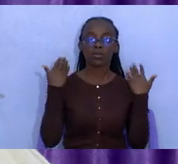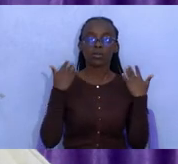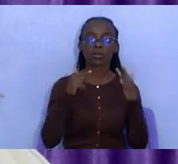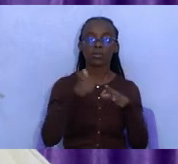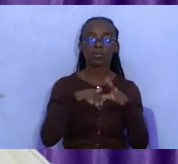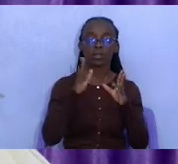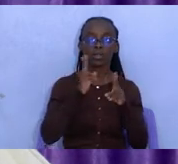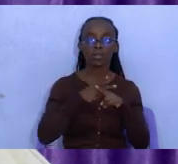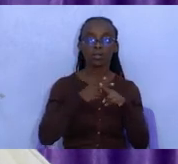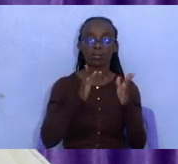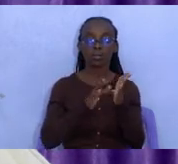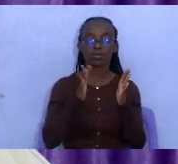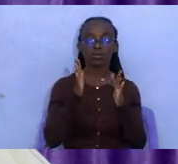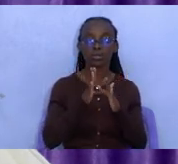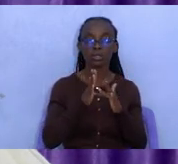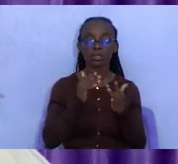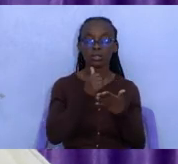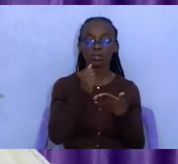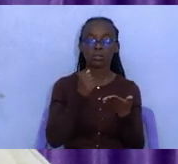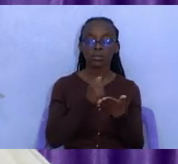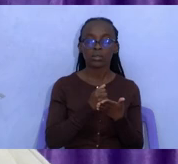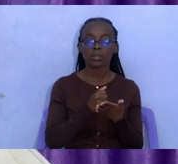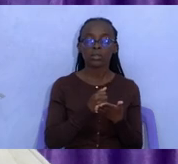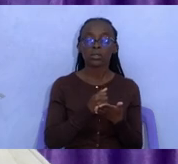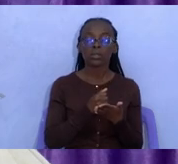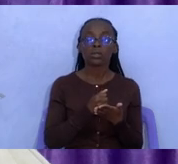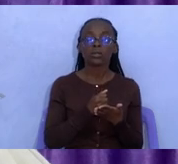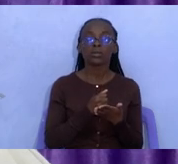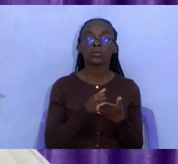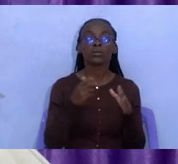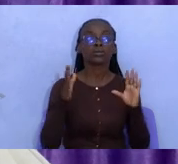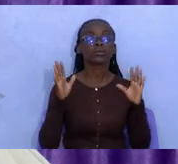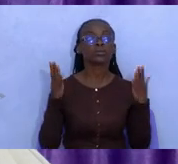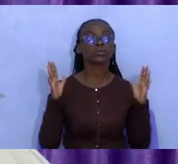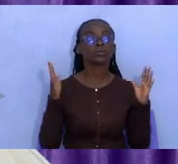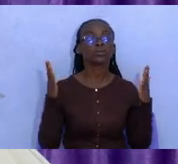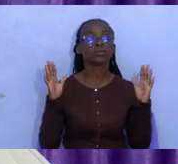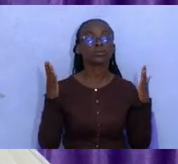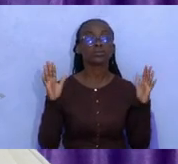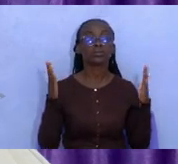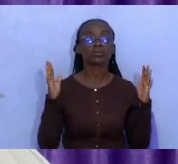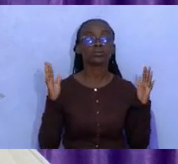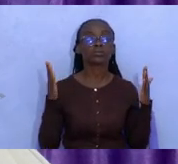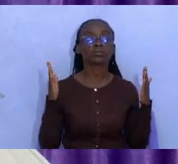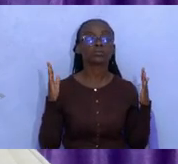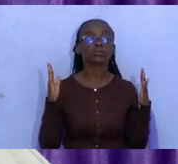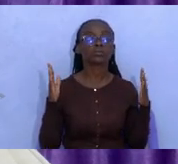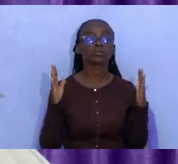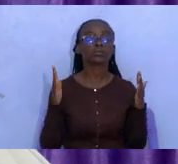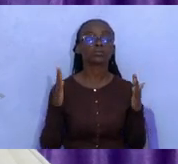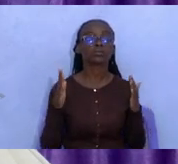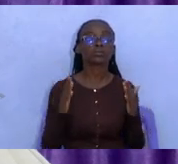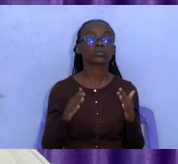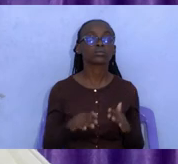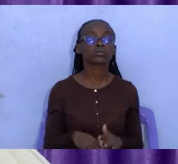Yesu naokoka na kuamini. Amen. Wacha tupigie Bwana makofi mazuri kwa sababu ya wale wanaingia kwa ufalme.